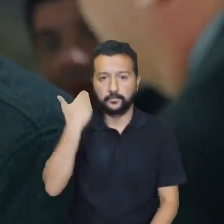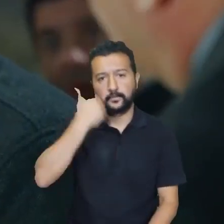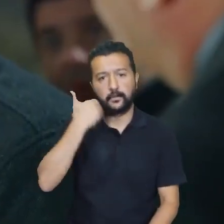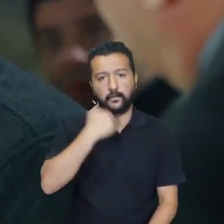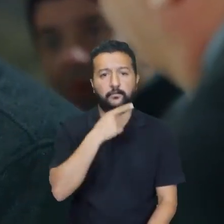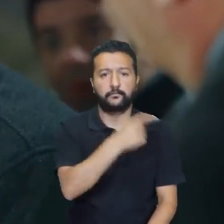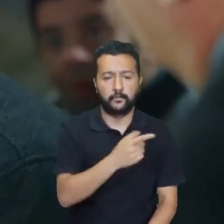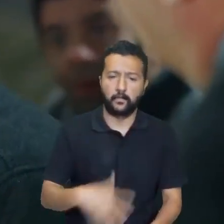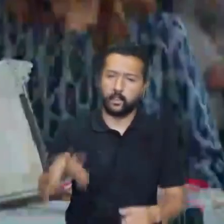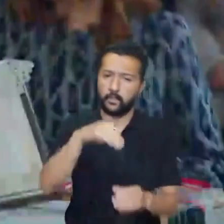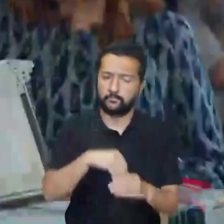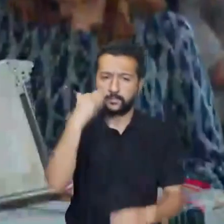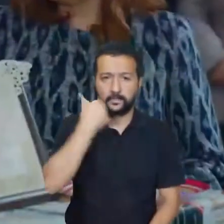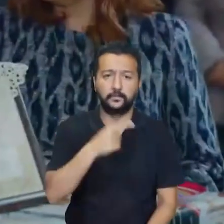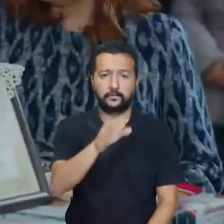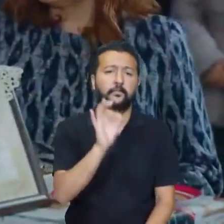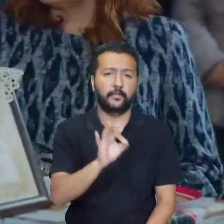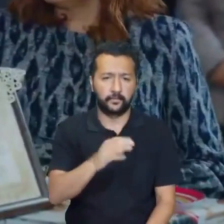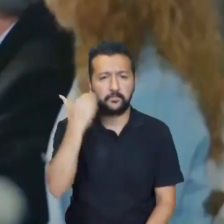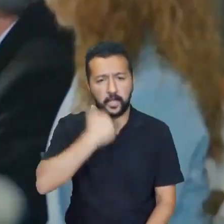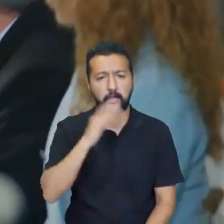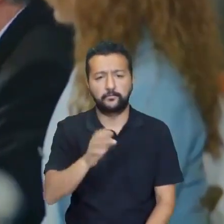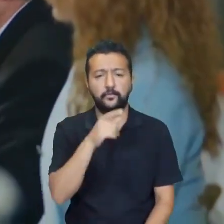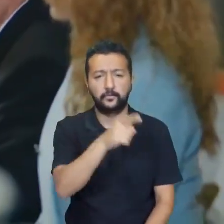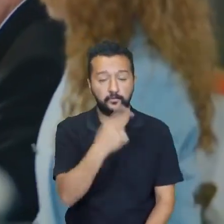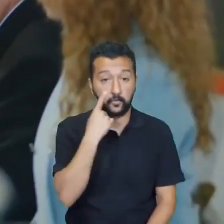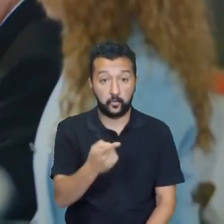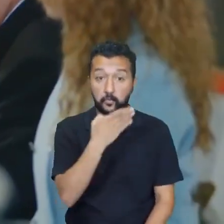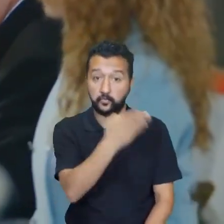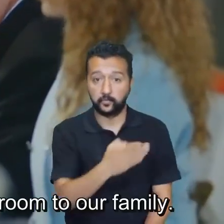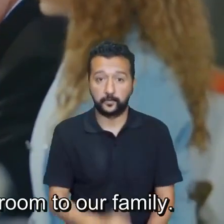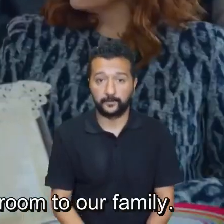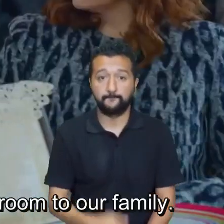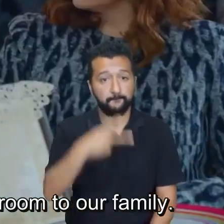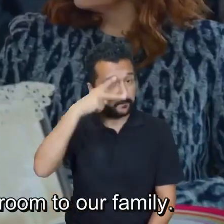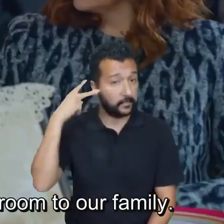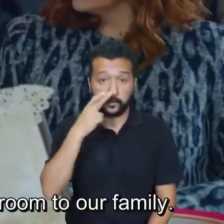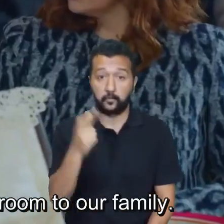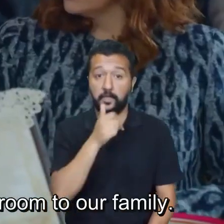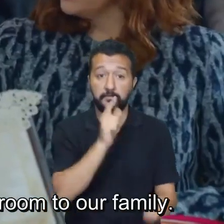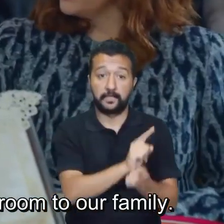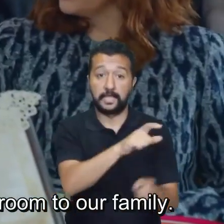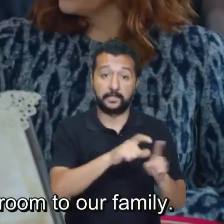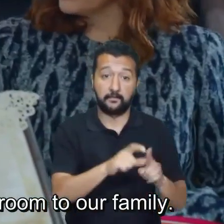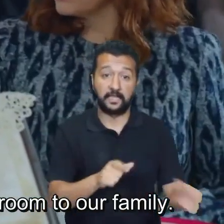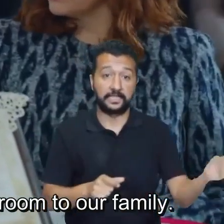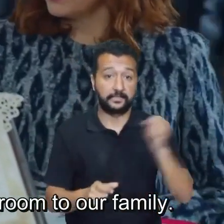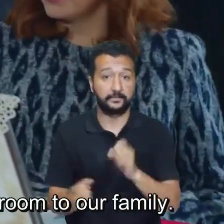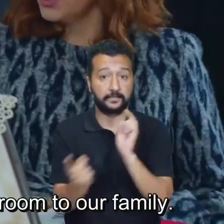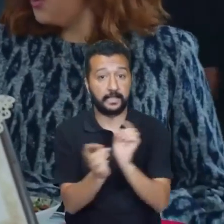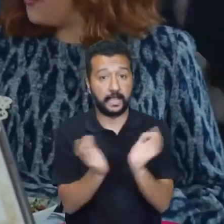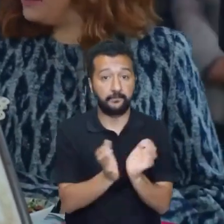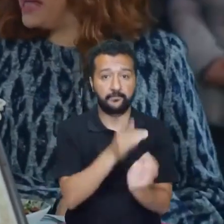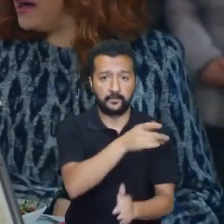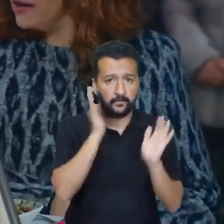Yalan. Külliyen yalan. Tabii tabii yalandır. Görüyor musun? Sahtekar herifi bir de damat diye getirecektin